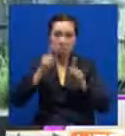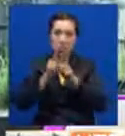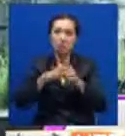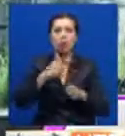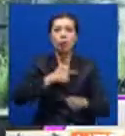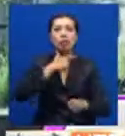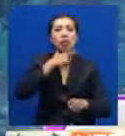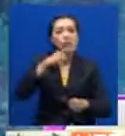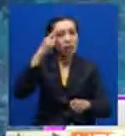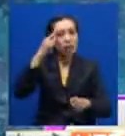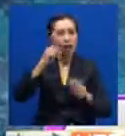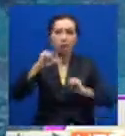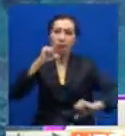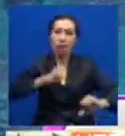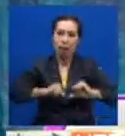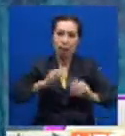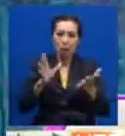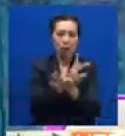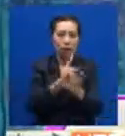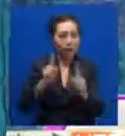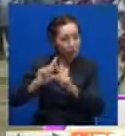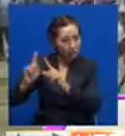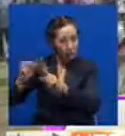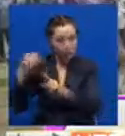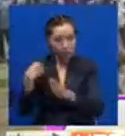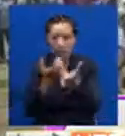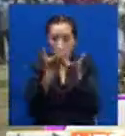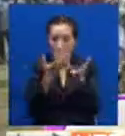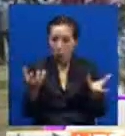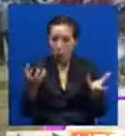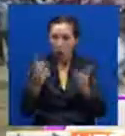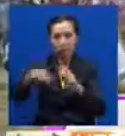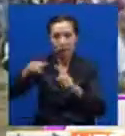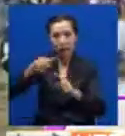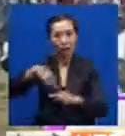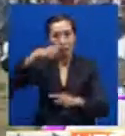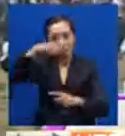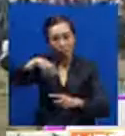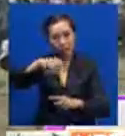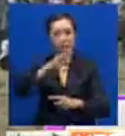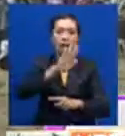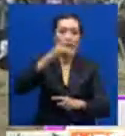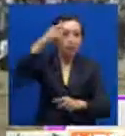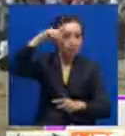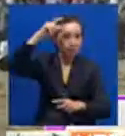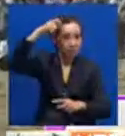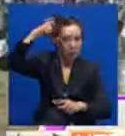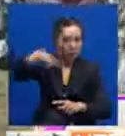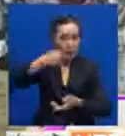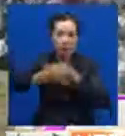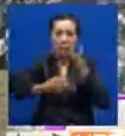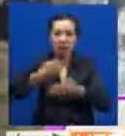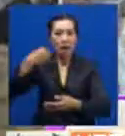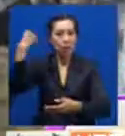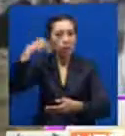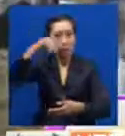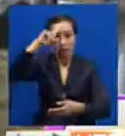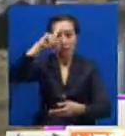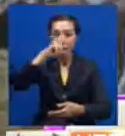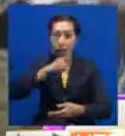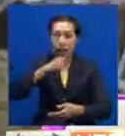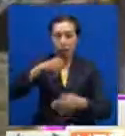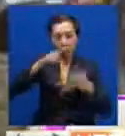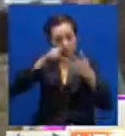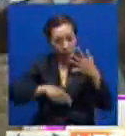ชาวไทยภูเขาและก็สินค้าพื้นเมืองของพี่น้องชาวไทยเมียนมาร์มาจำหน่ายทุกวันเสาร์วันอาทิตย์ก็ทำให้มีนักท่องเที่ยว